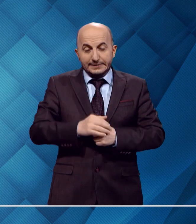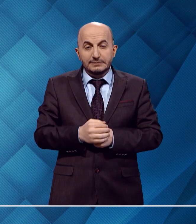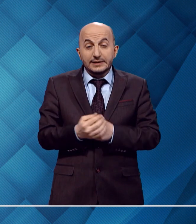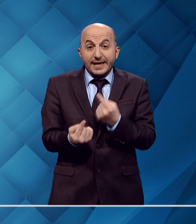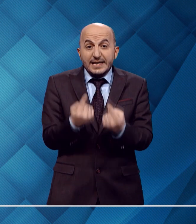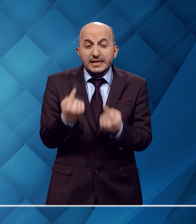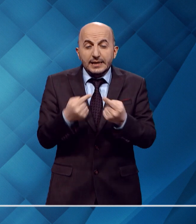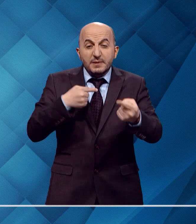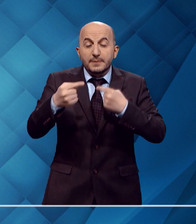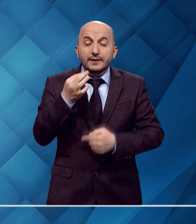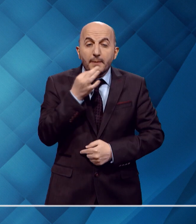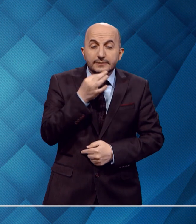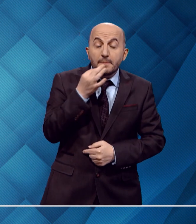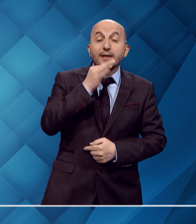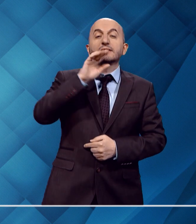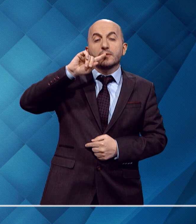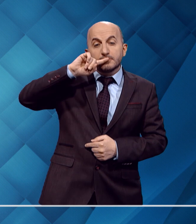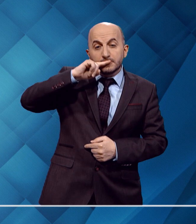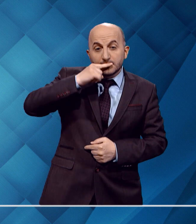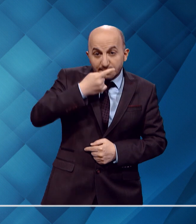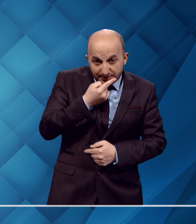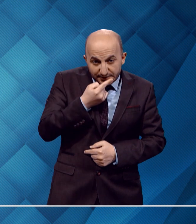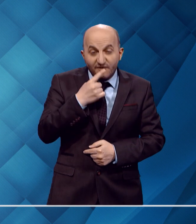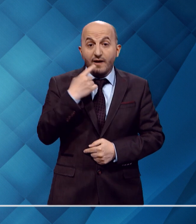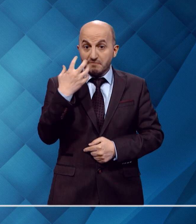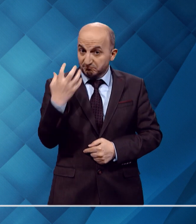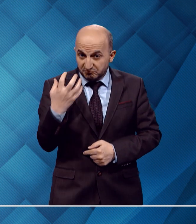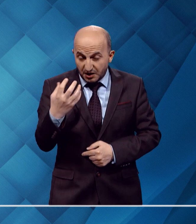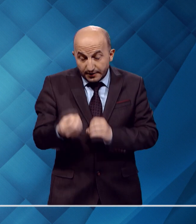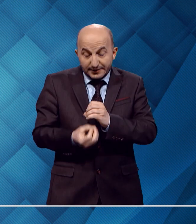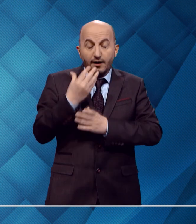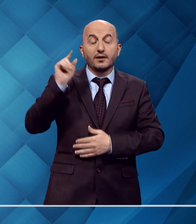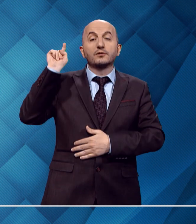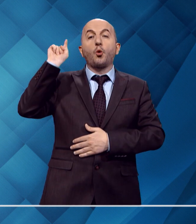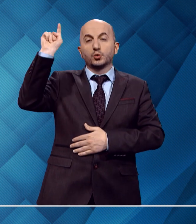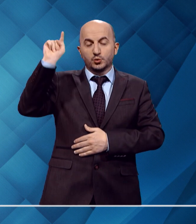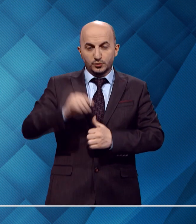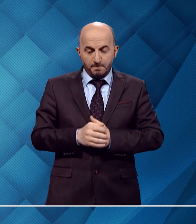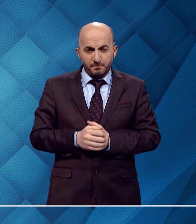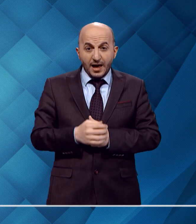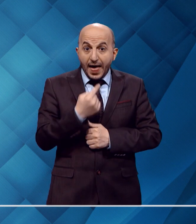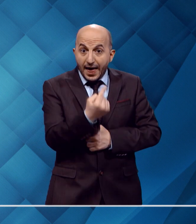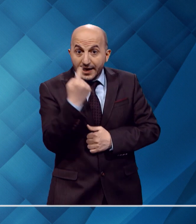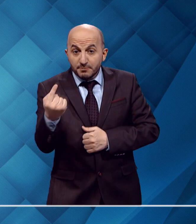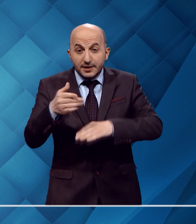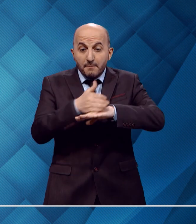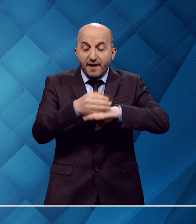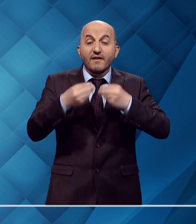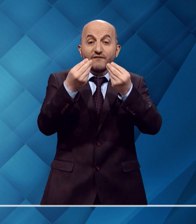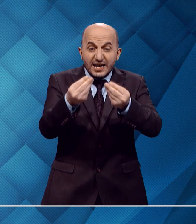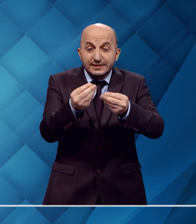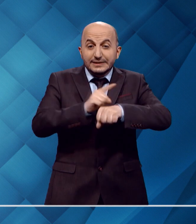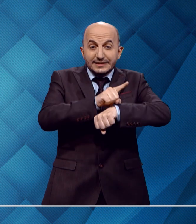hurmaları, ekinleri birbirine benzer ve benzemez biçimde zeytin ve narları yaratan O'dur. Her biri